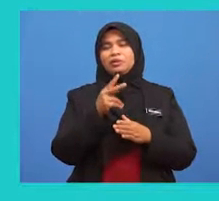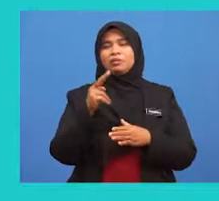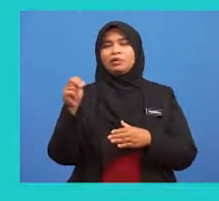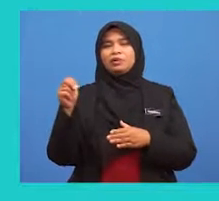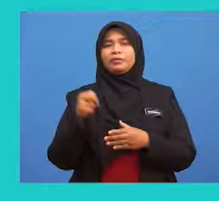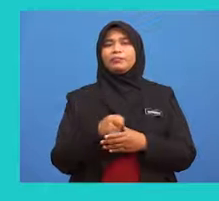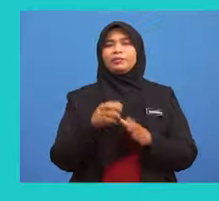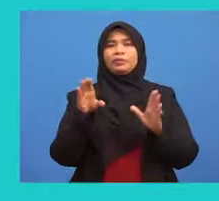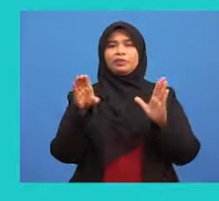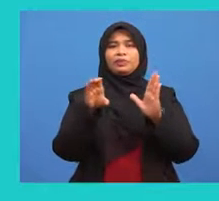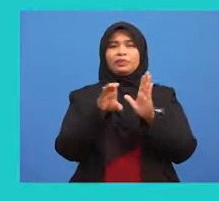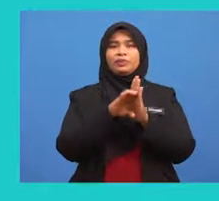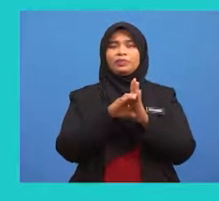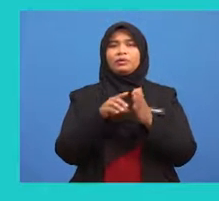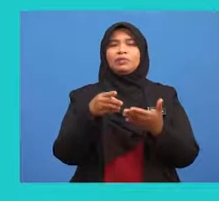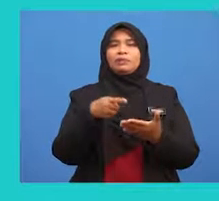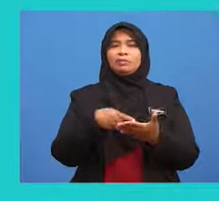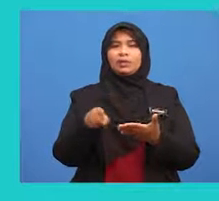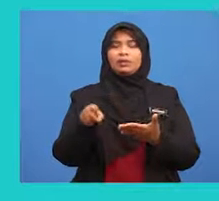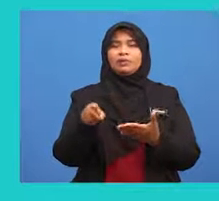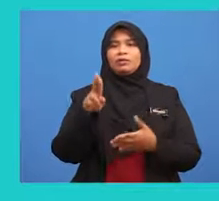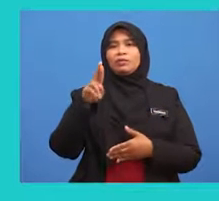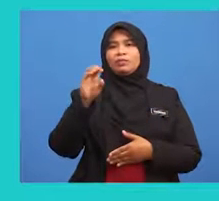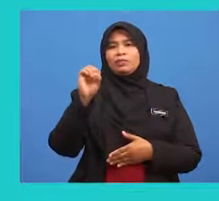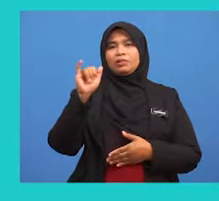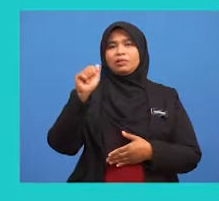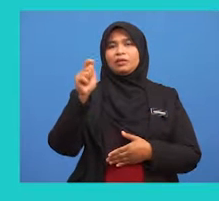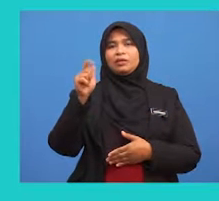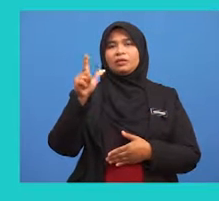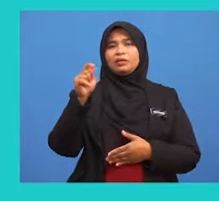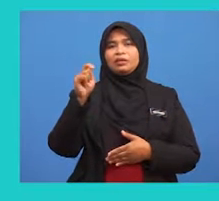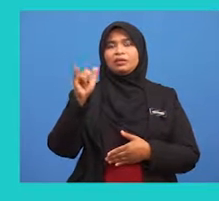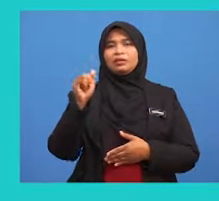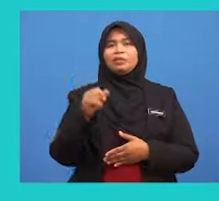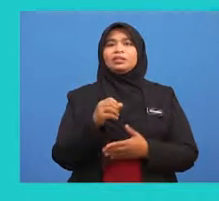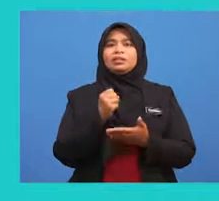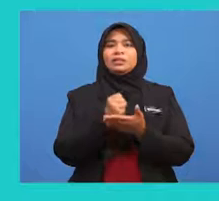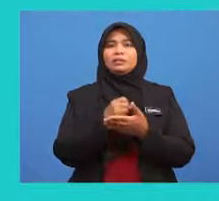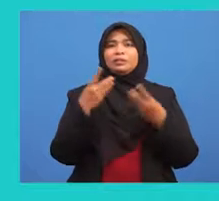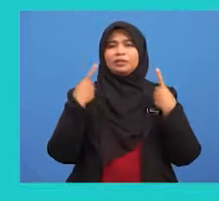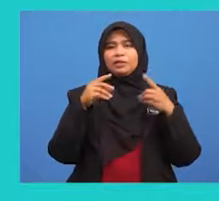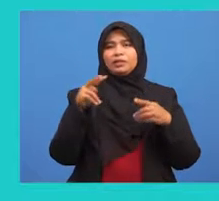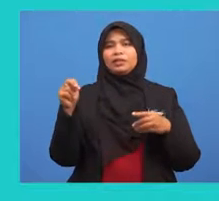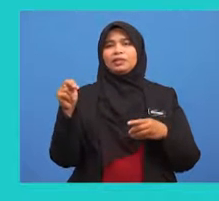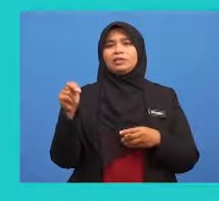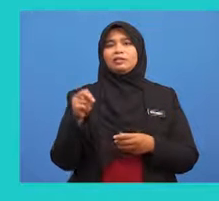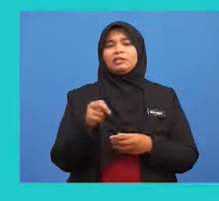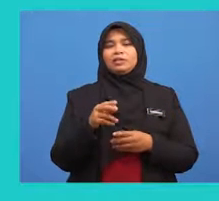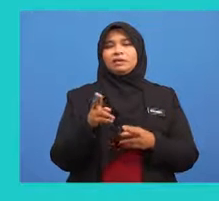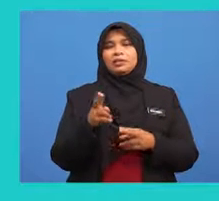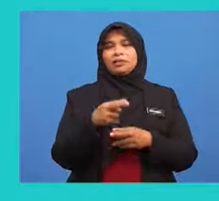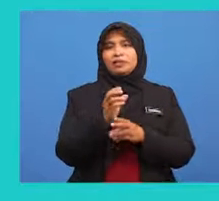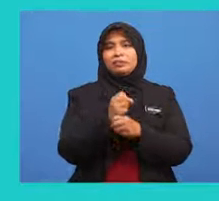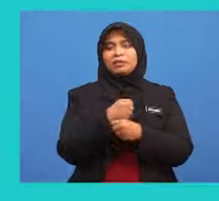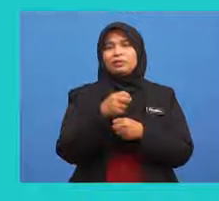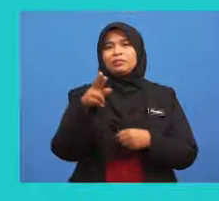Contohnya, bayaran royalti, cap dagangan atau patent, reka bentuk produk.